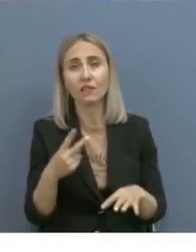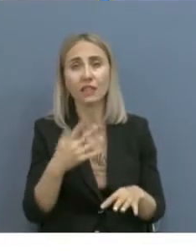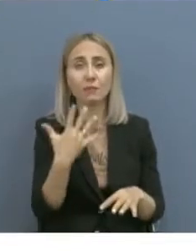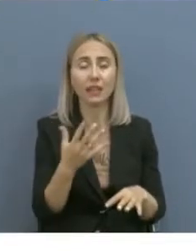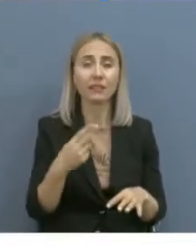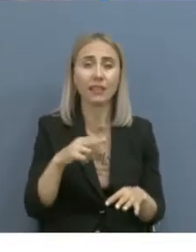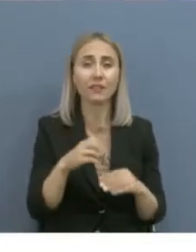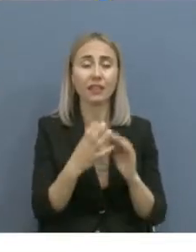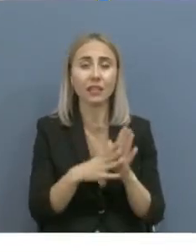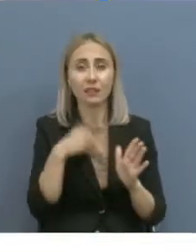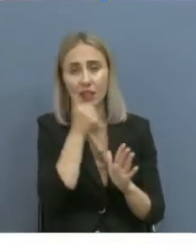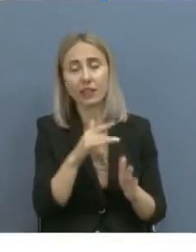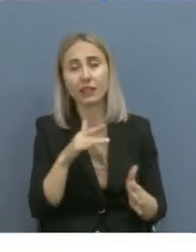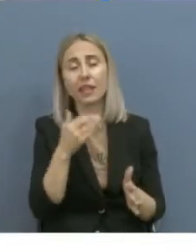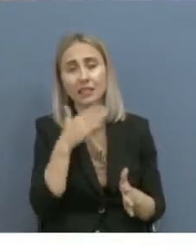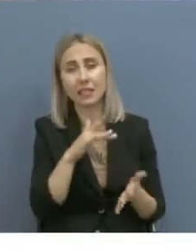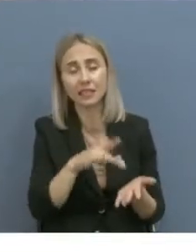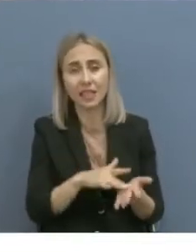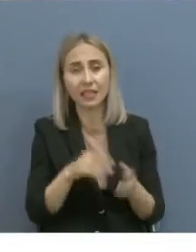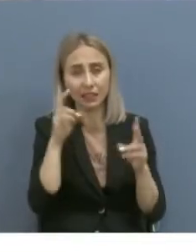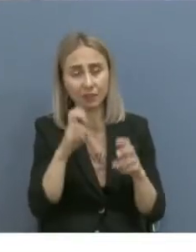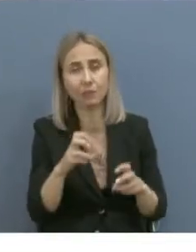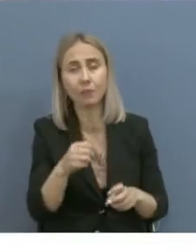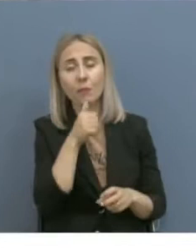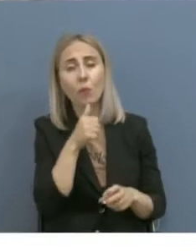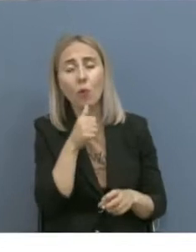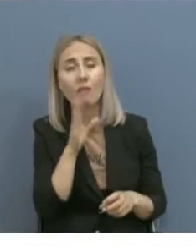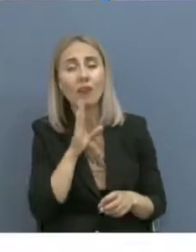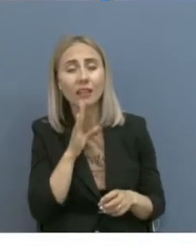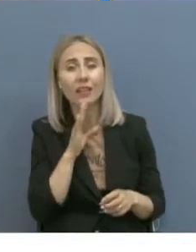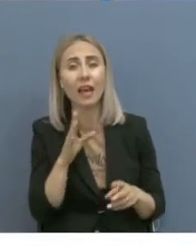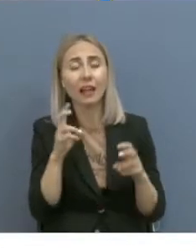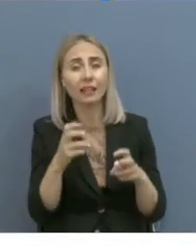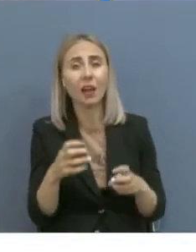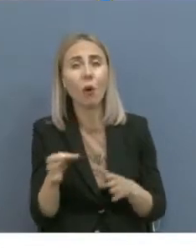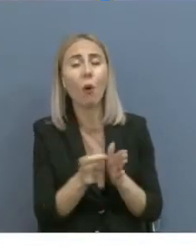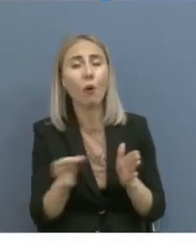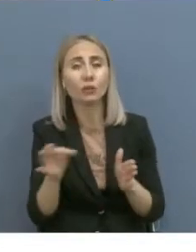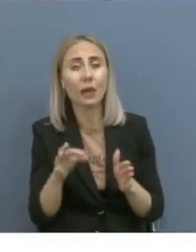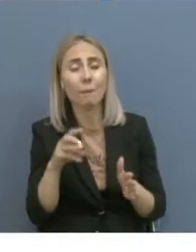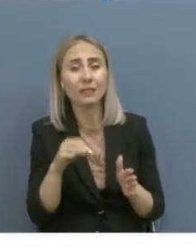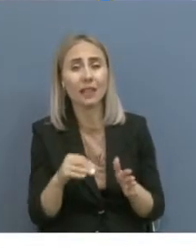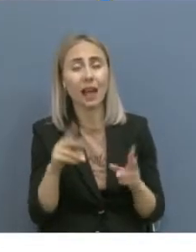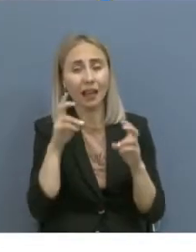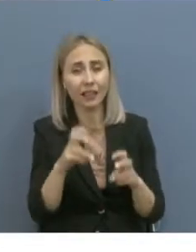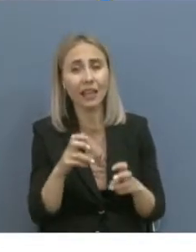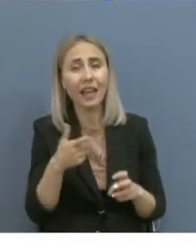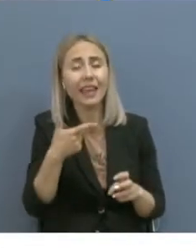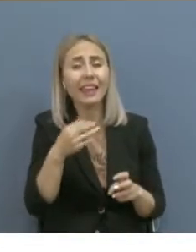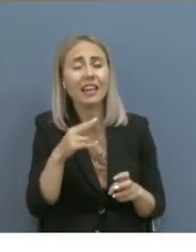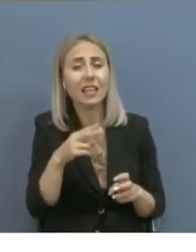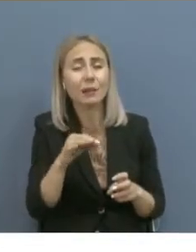желтоқсанында ұлттық сараптама орталығы тарапынан көлге тексеріс жасалды. Сараптама нәтижесінде суда гельминттер анықталмады. Дегенмен бұл